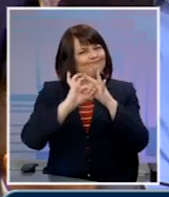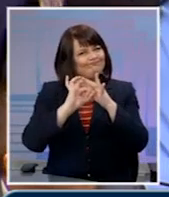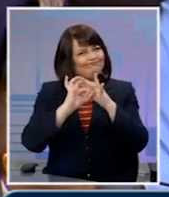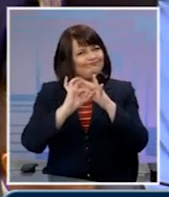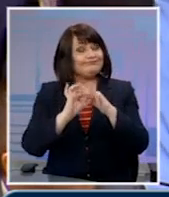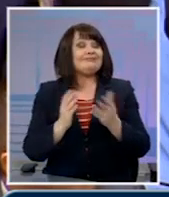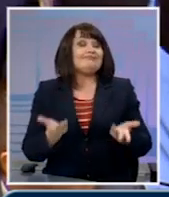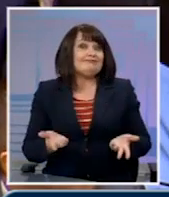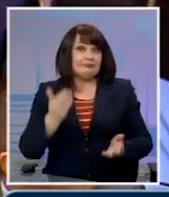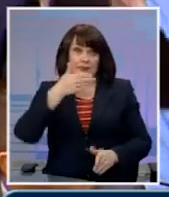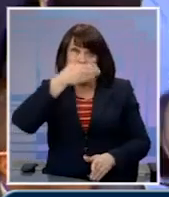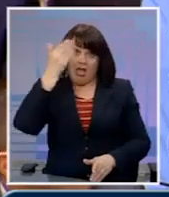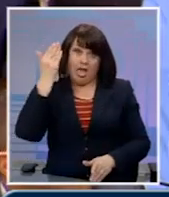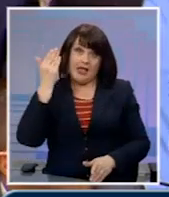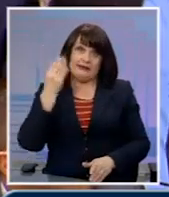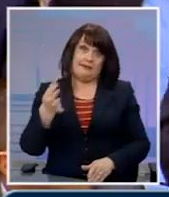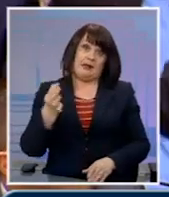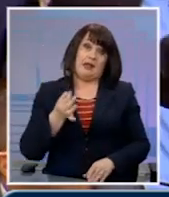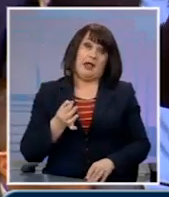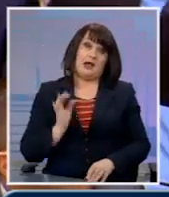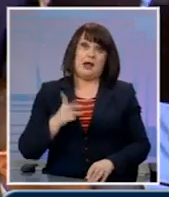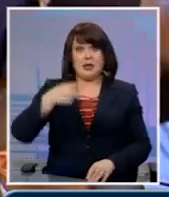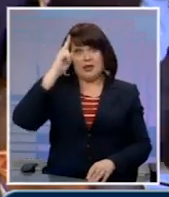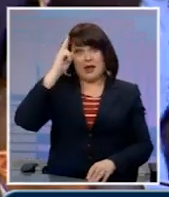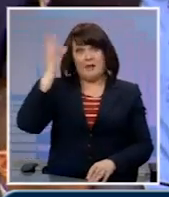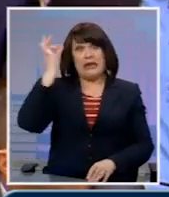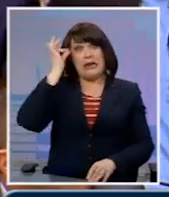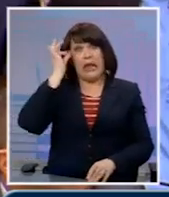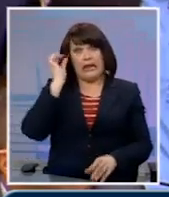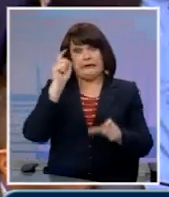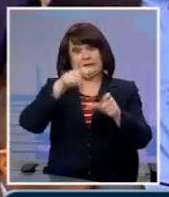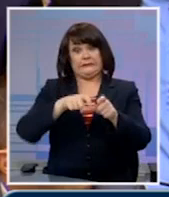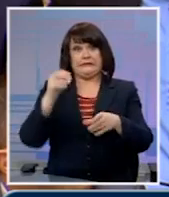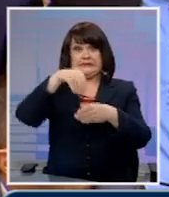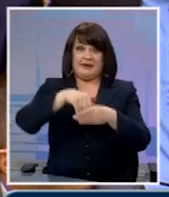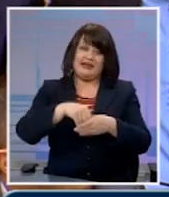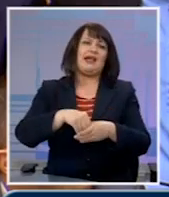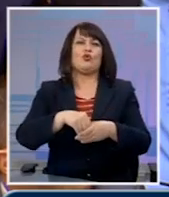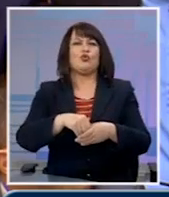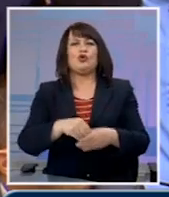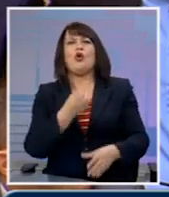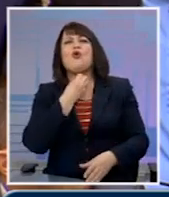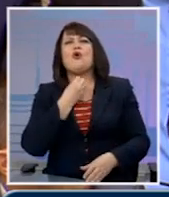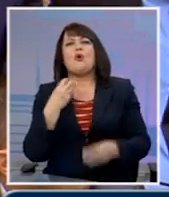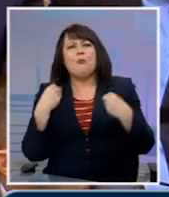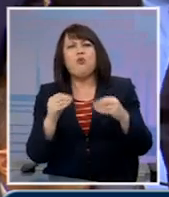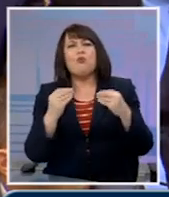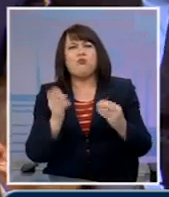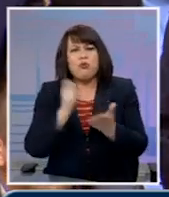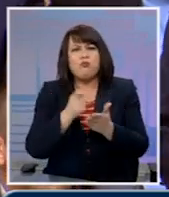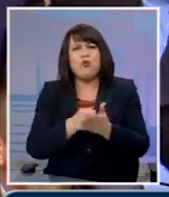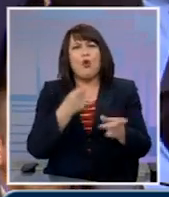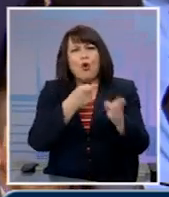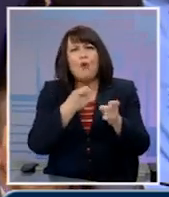έντιμοι οι έντιμοι έτσι μας λένε οι γερμανοί και οι γάλλοι όλοι αυτοί που μας πουλήσανε σε τριπλάσια τιμή τα τα οπλικά